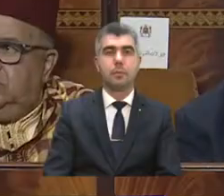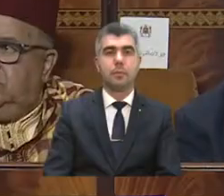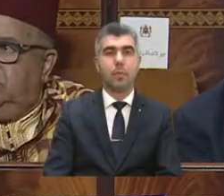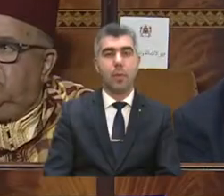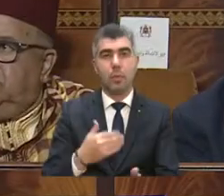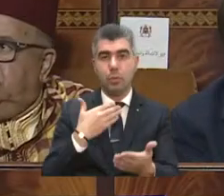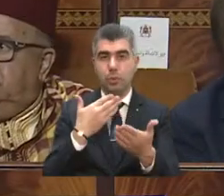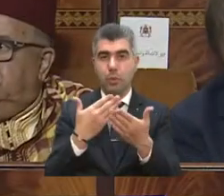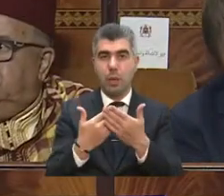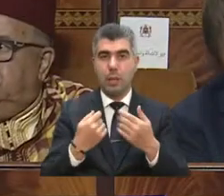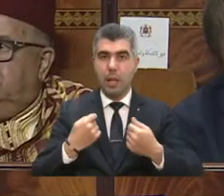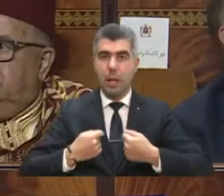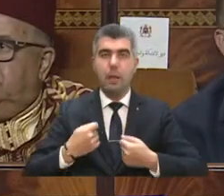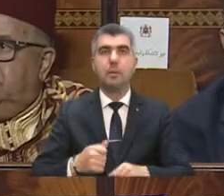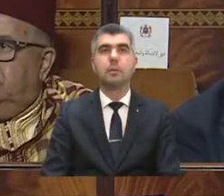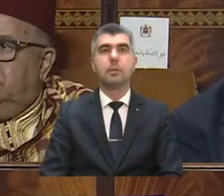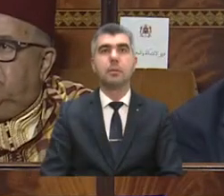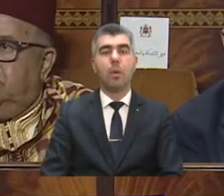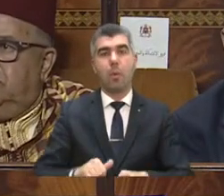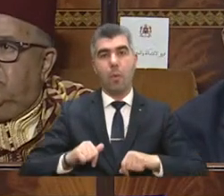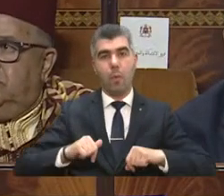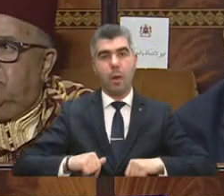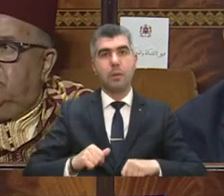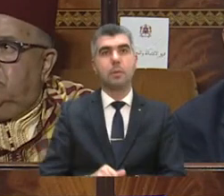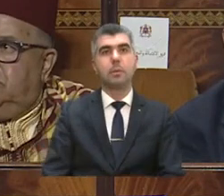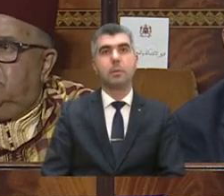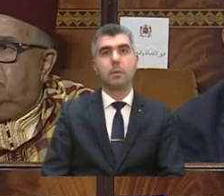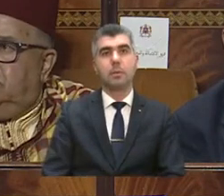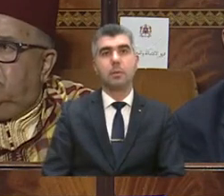شكرا السيدة الرئيسة، السيد الوزير.